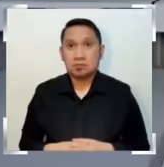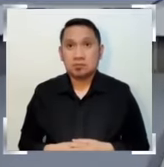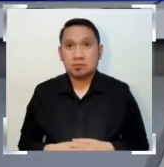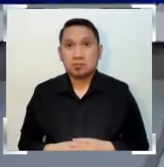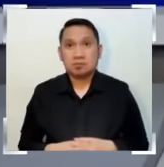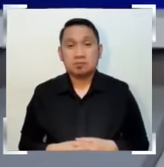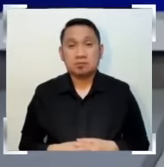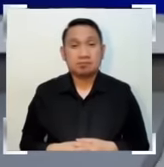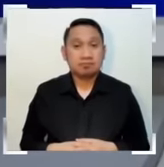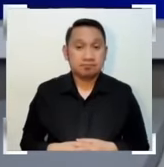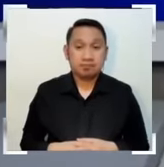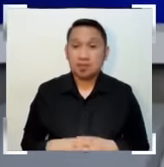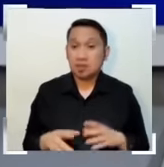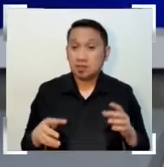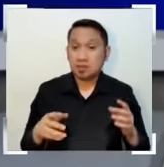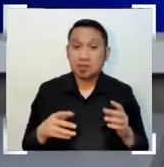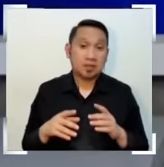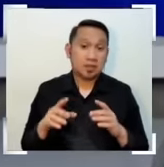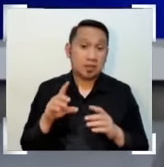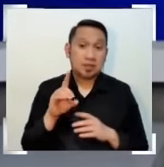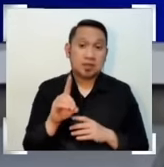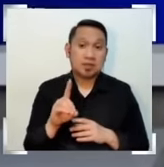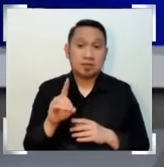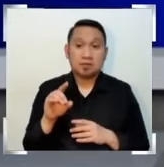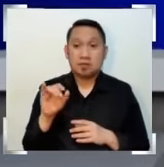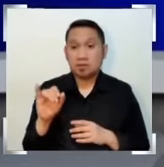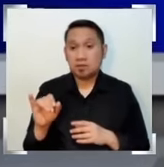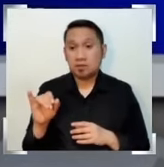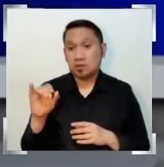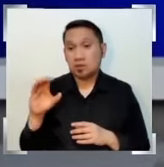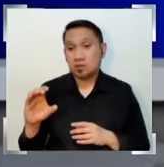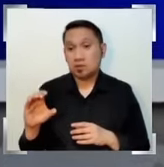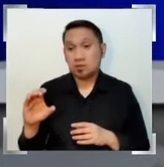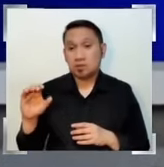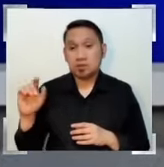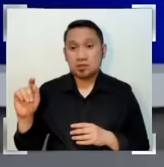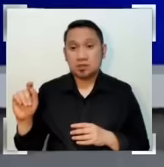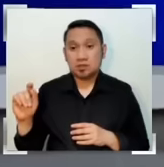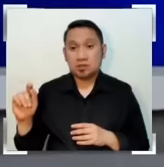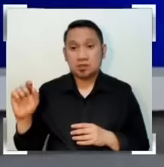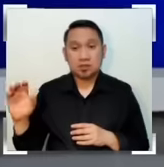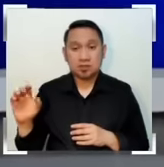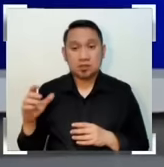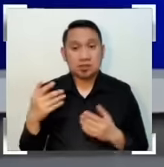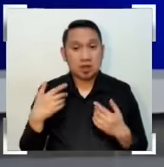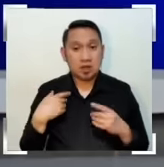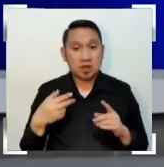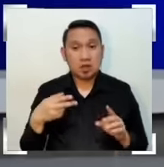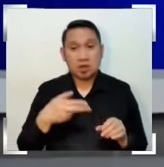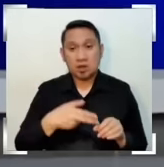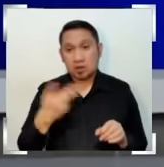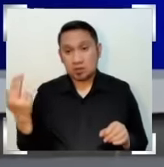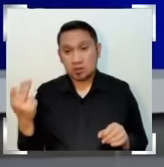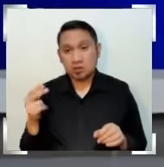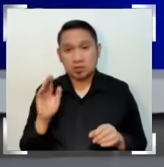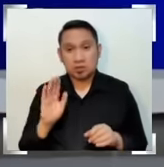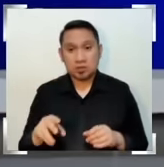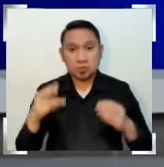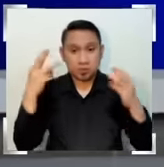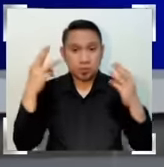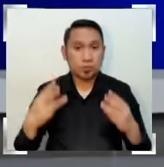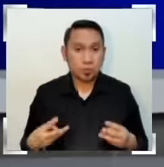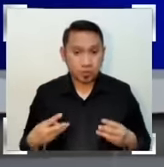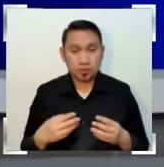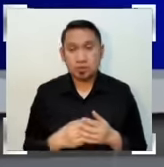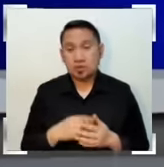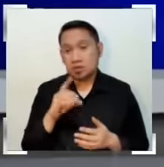Pinumpirma ng Department of Information and Communications Technology o DICT na nahack ang isang bahagi ng kanilang website. Ang kay